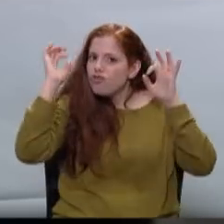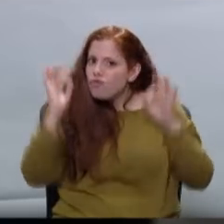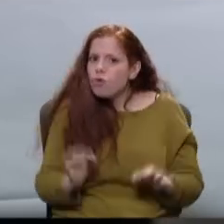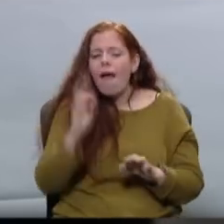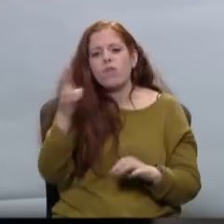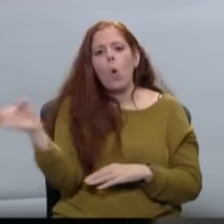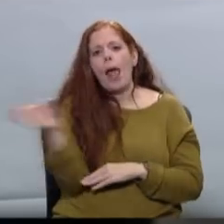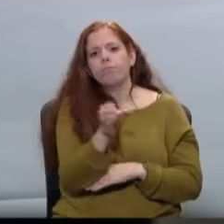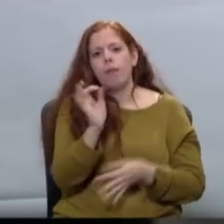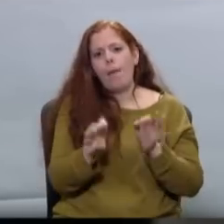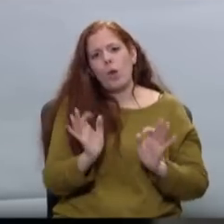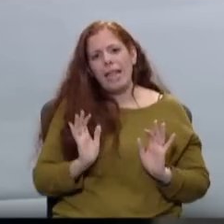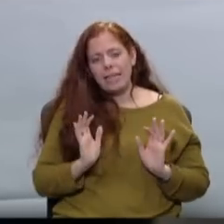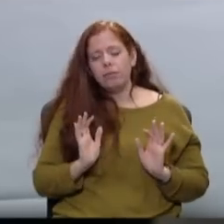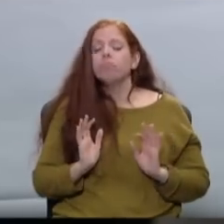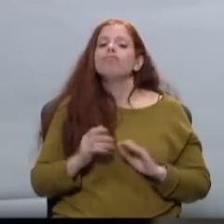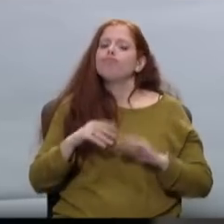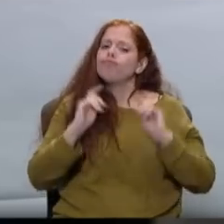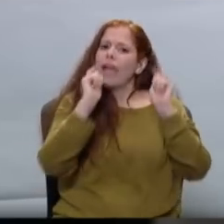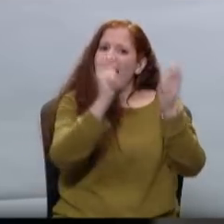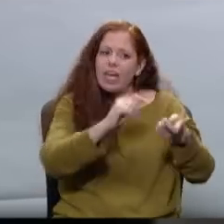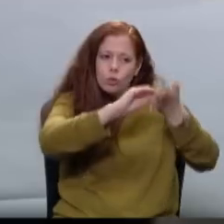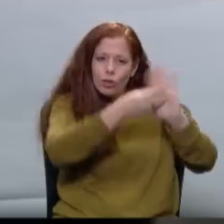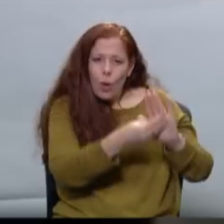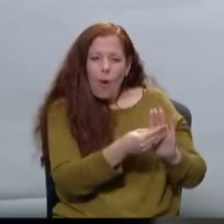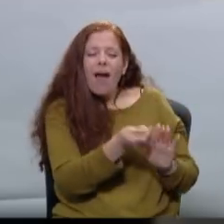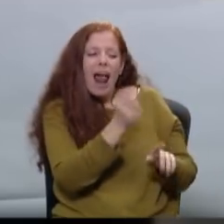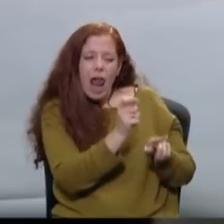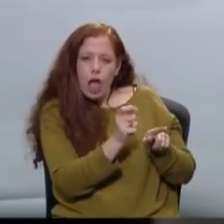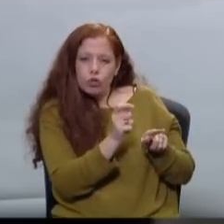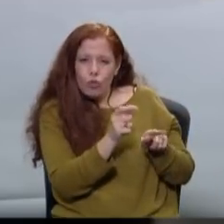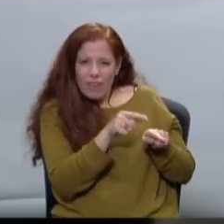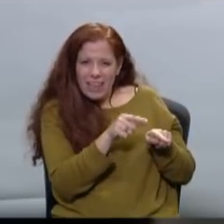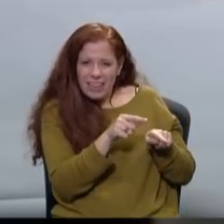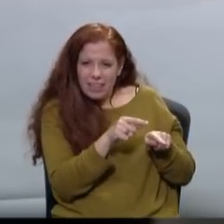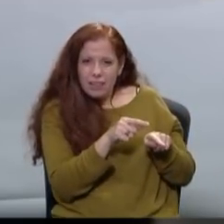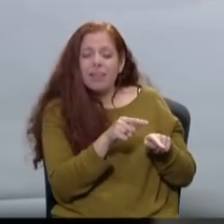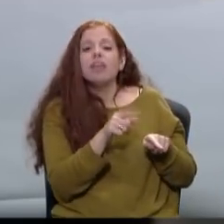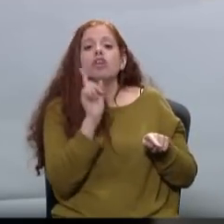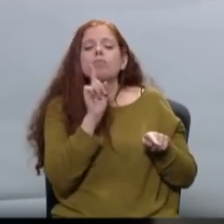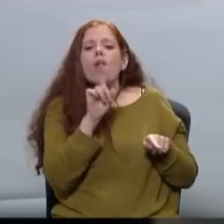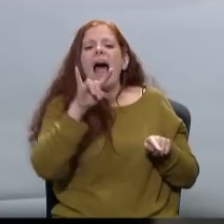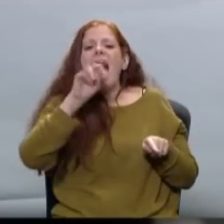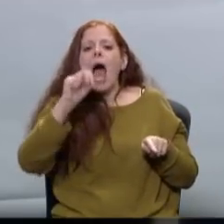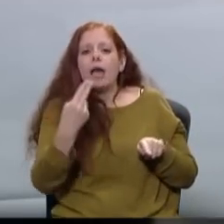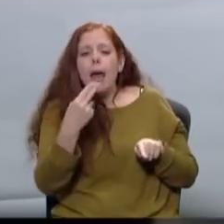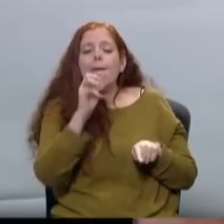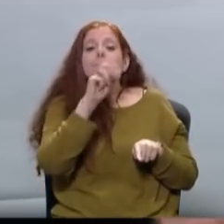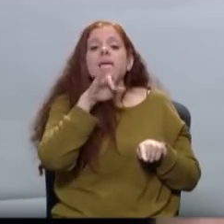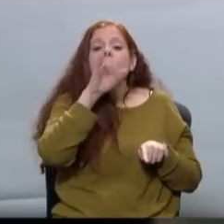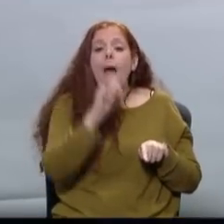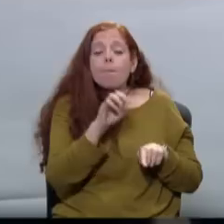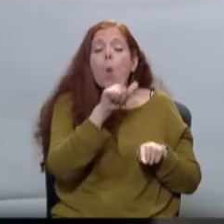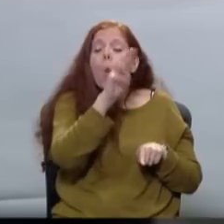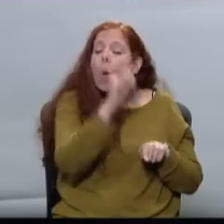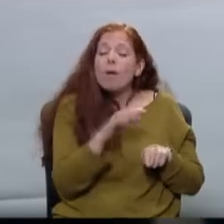ויכולה לעמוד לדין. הגישו את הדוח לאותה שופטת, שבוא נזכיר את שמה, חנה מרים לומפ. אני חוזר על השם הזה